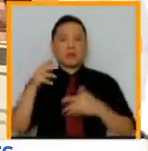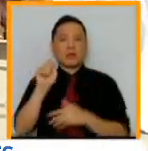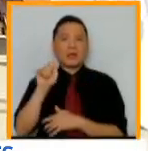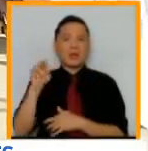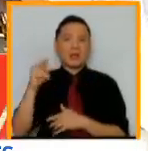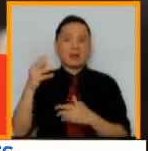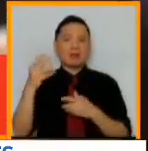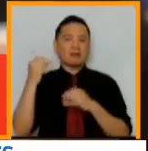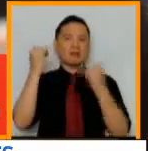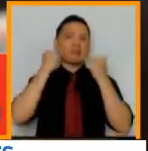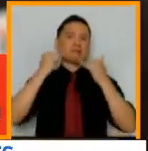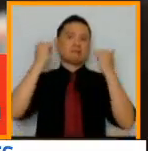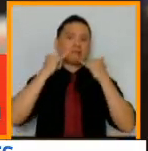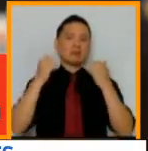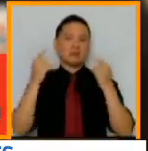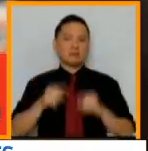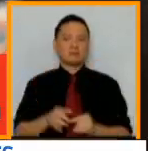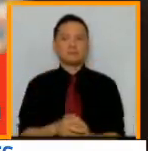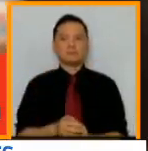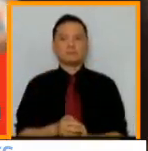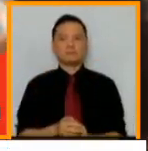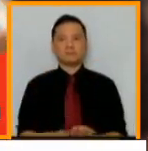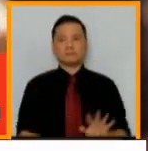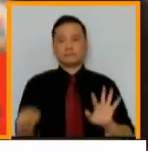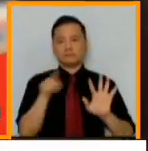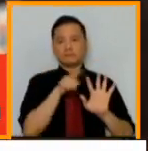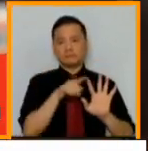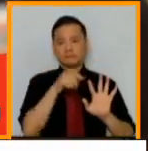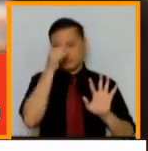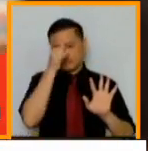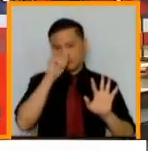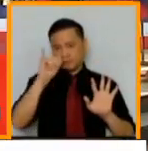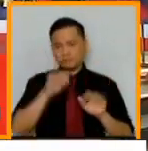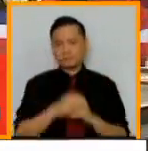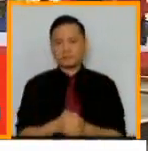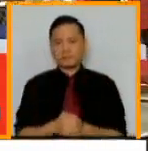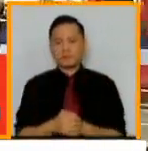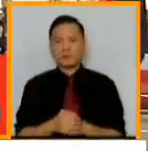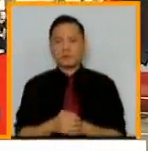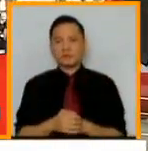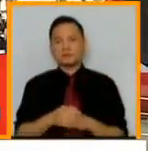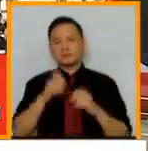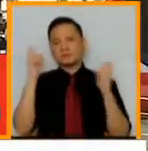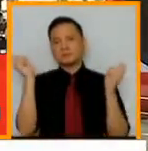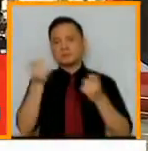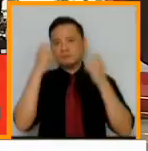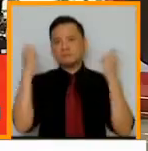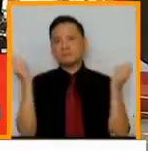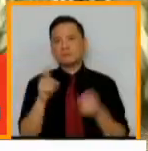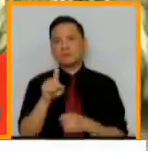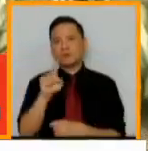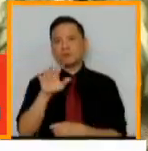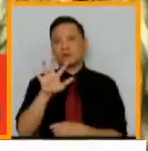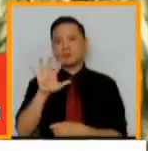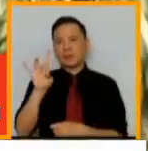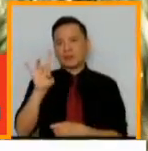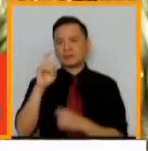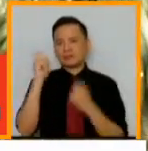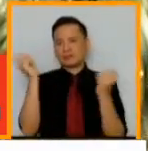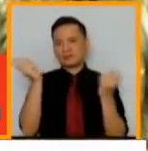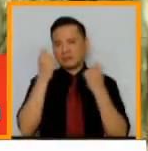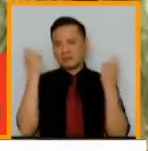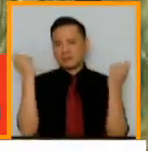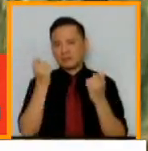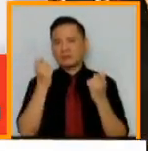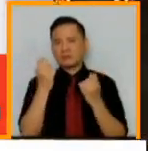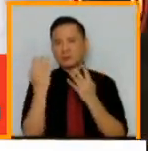Pinangunahan ni Manila Mayor Isko Moreno ang pagdiriwang ng ika-158 na anibersaryo ng kaarawan ni Gat Andres Bonifacio sa Liwasang Bonifacio